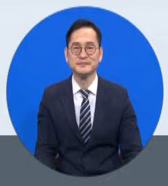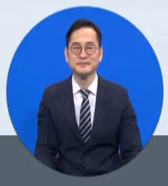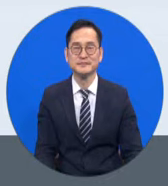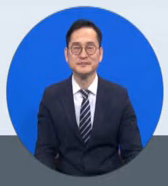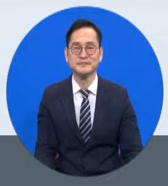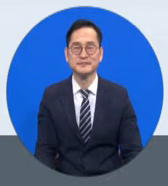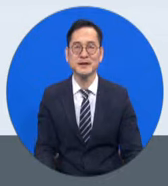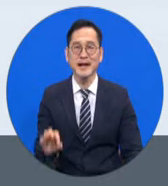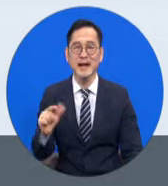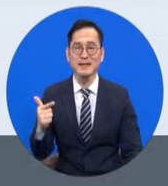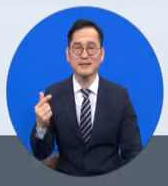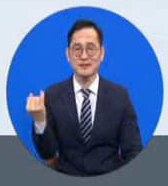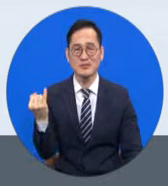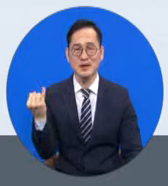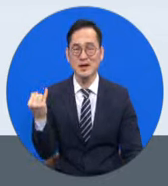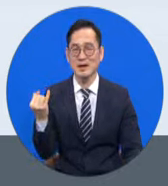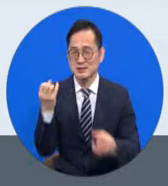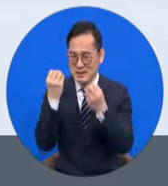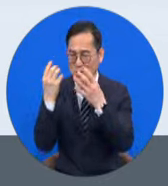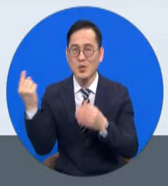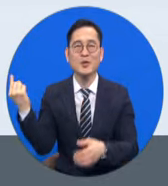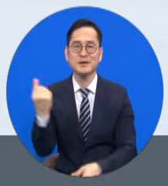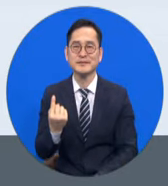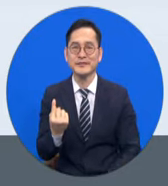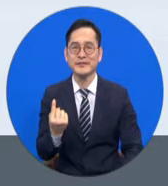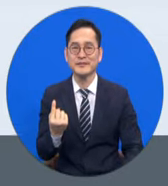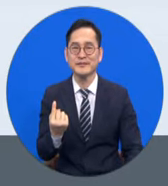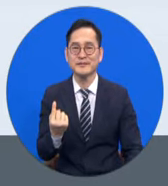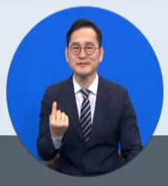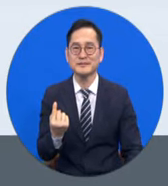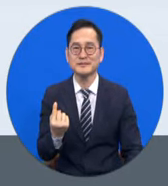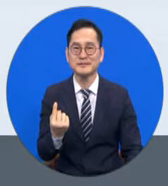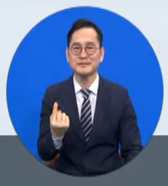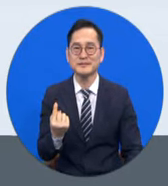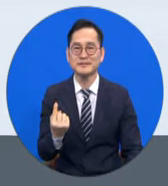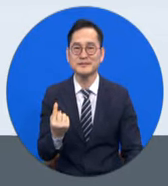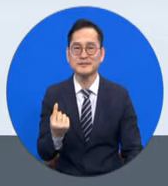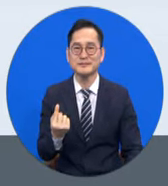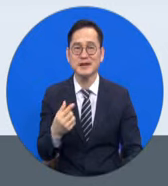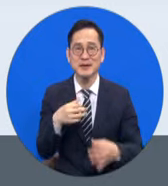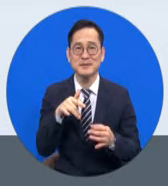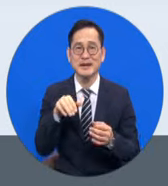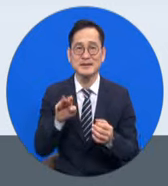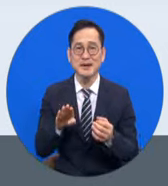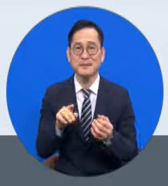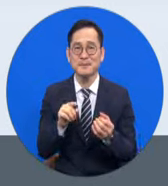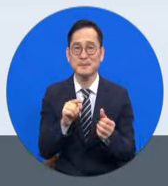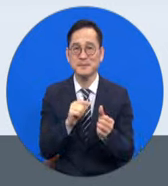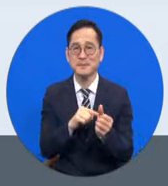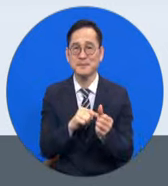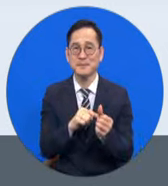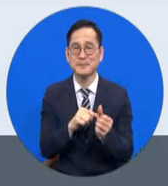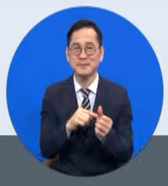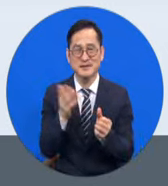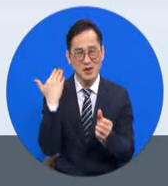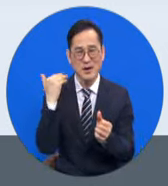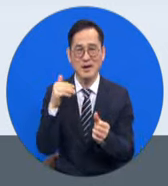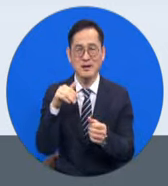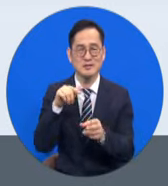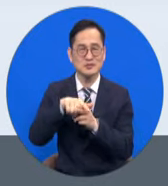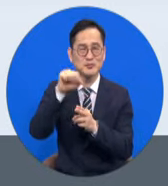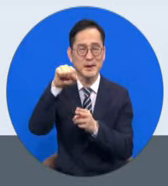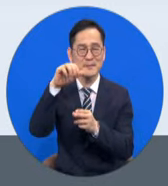정치신인 안규룡 후보 대 지난 선거에서도 이곳에 도전을 했던 김재섭 후보의 이